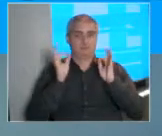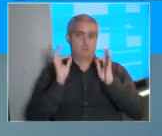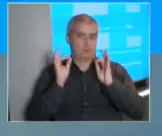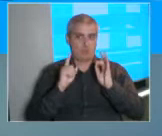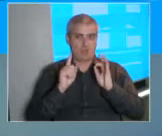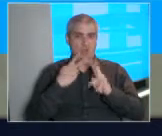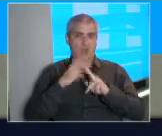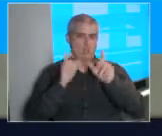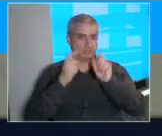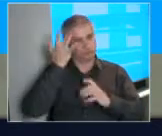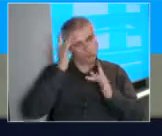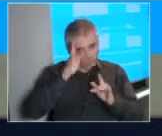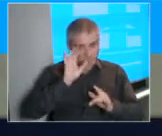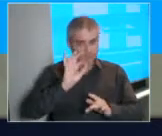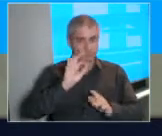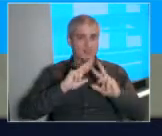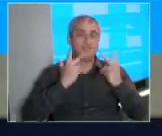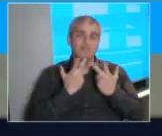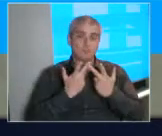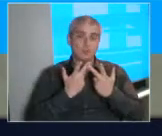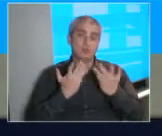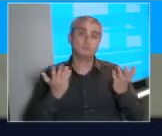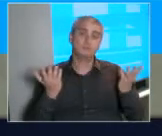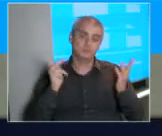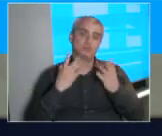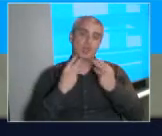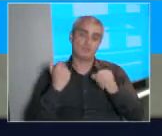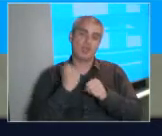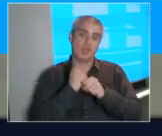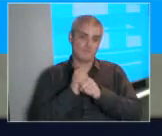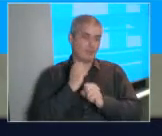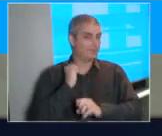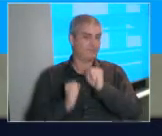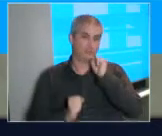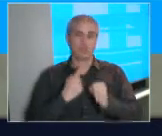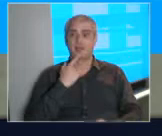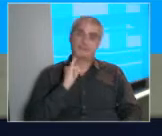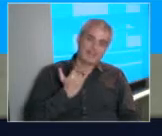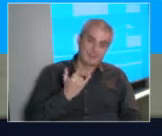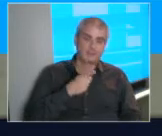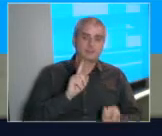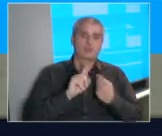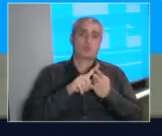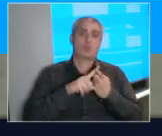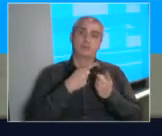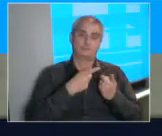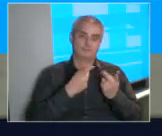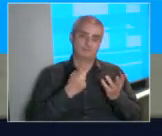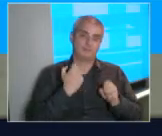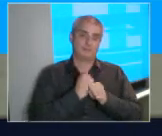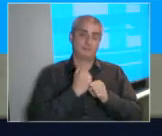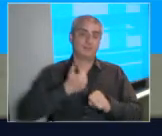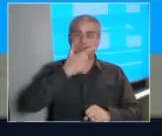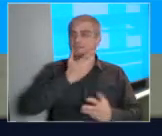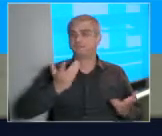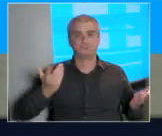לא רק אנשים שדואגים לציבור. אז יש להם הרבה עבודה, וקשה להם להגיד כן, הם תלויים בעצם במעסיקים שלהם,